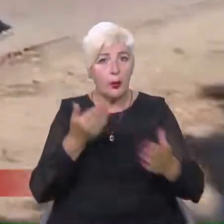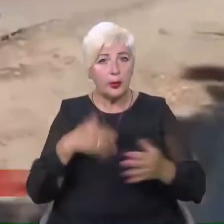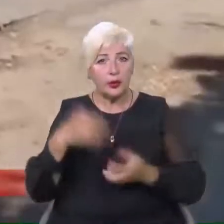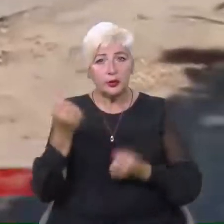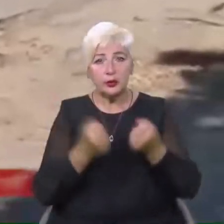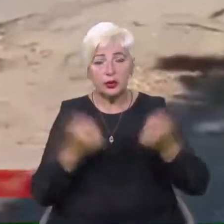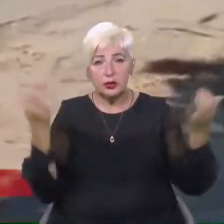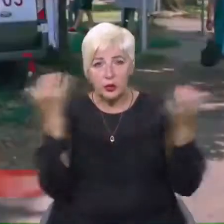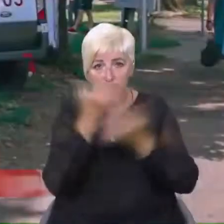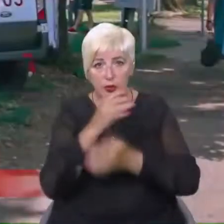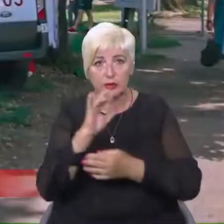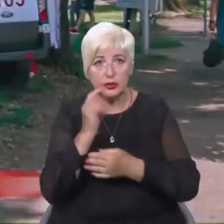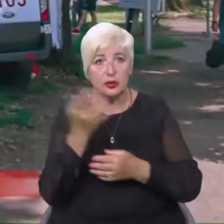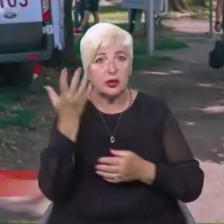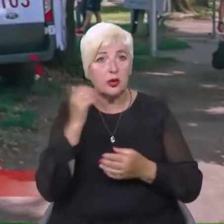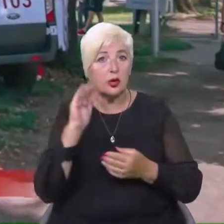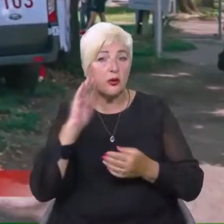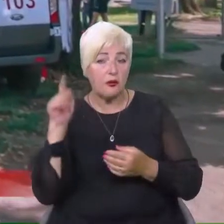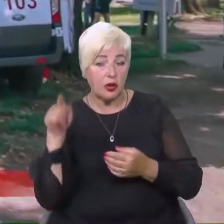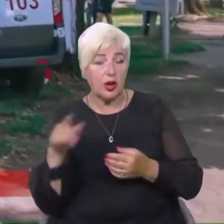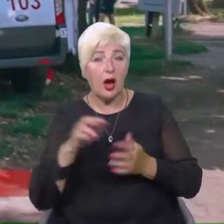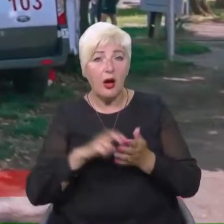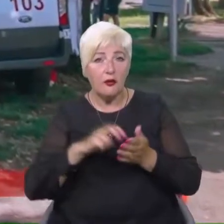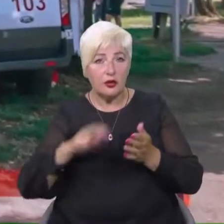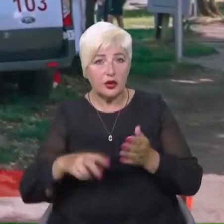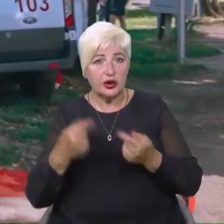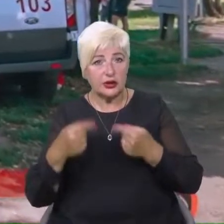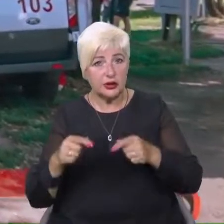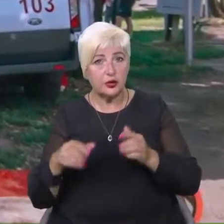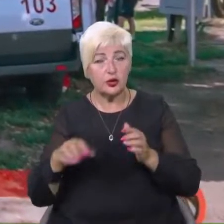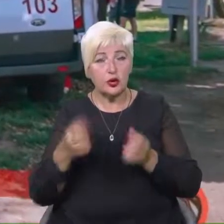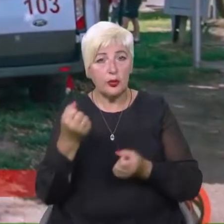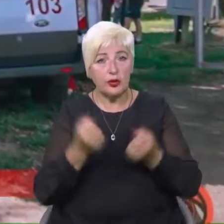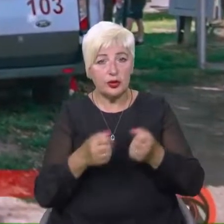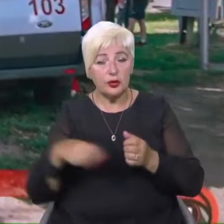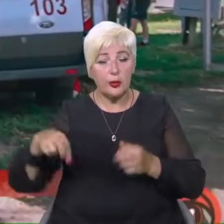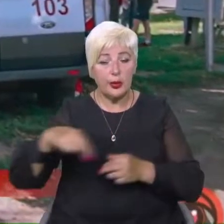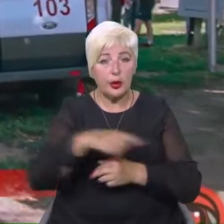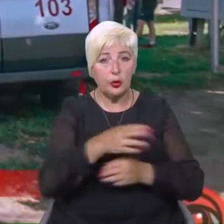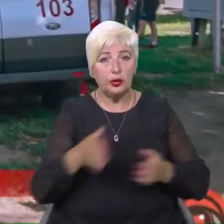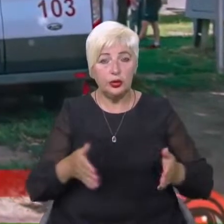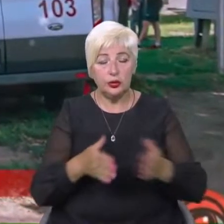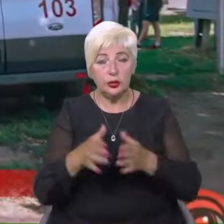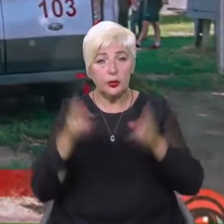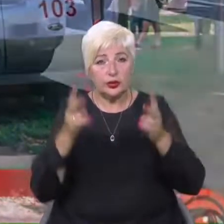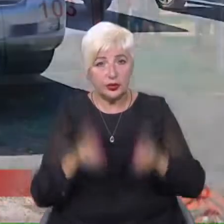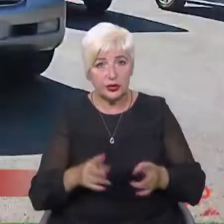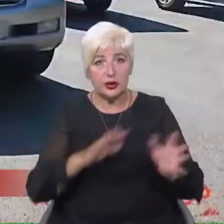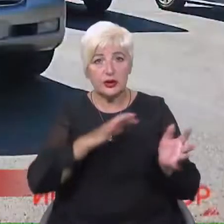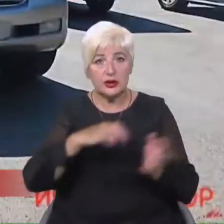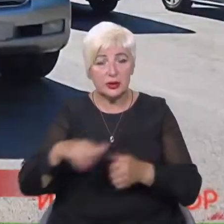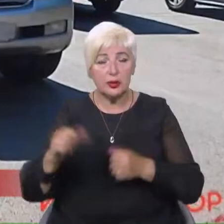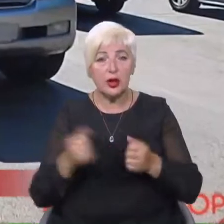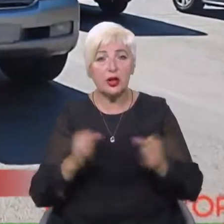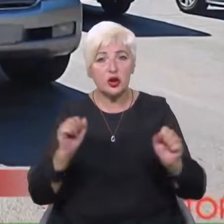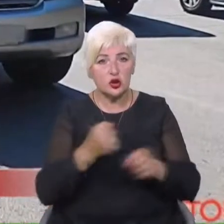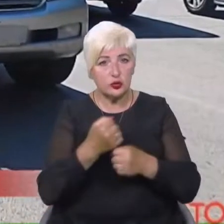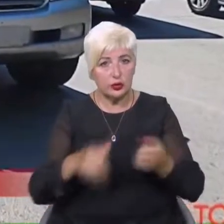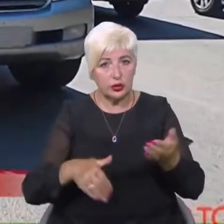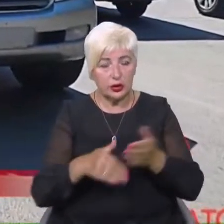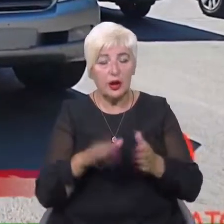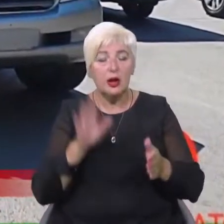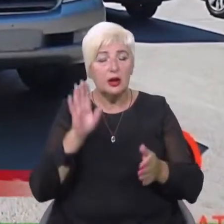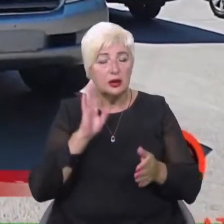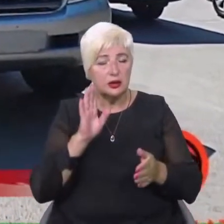помітив дитину, коли вона вийшла з іншої автівки і переходила дорогу. Постраждалу забрала швидка. Дівчинку в шоковому стані відвезли